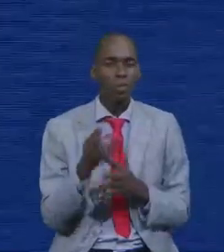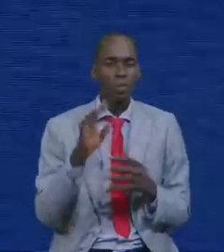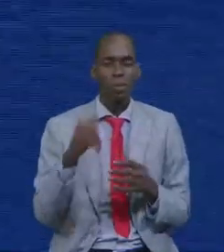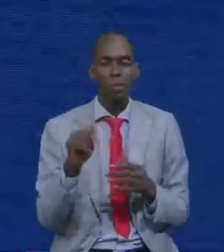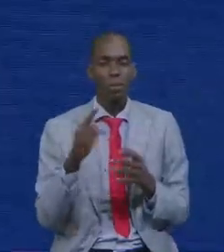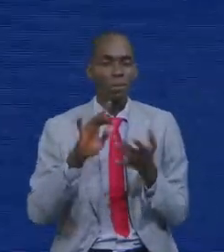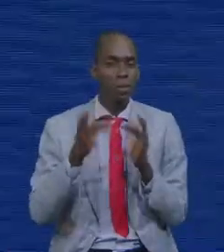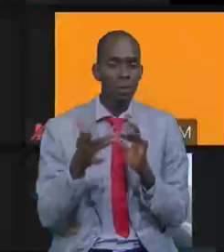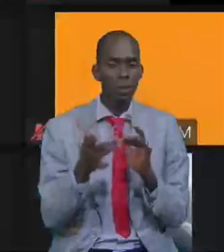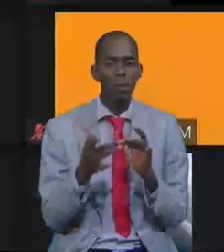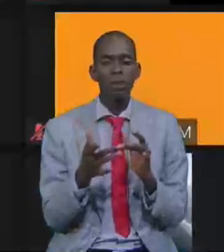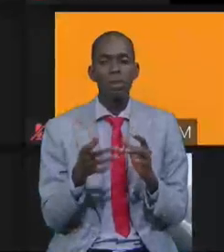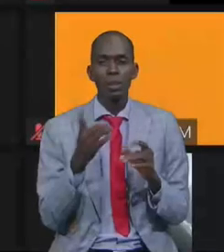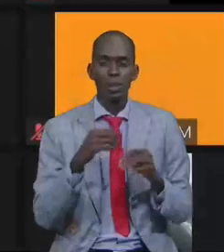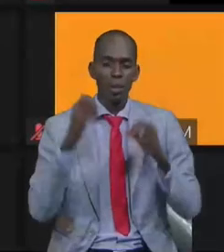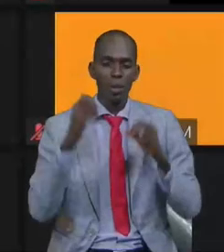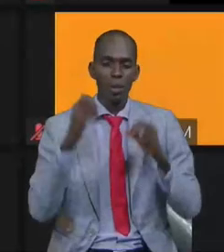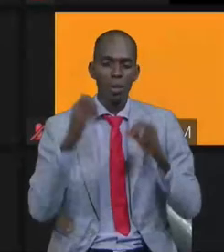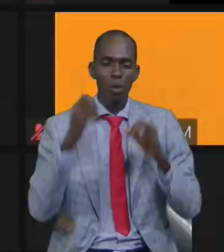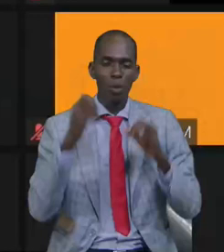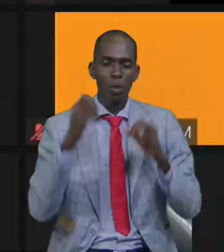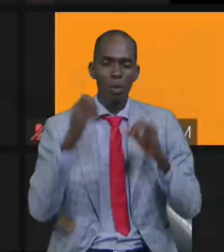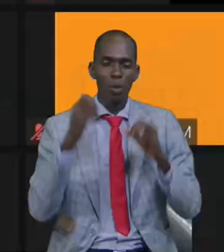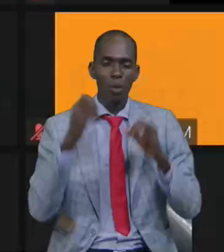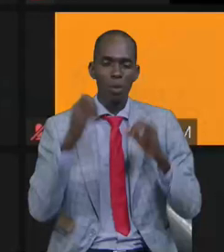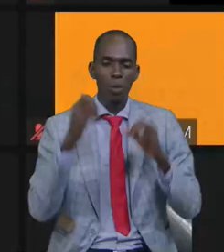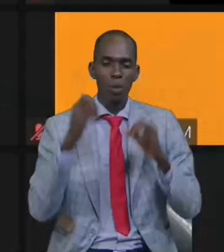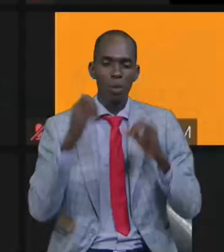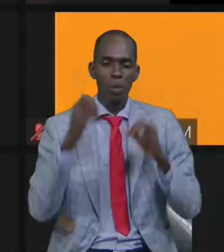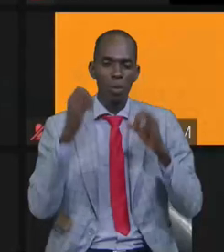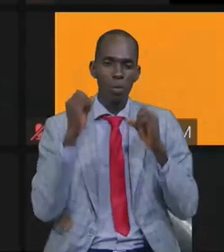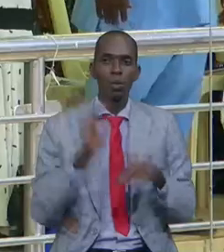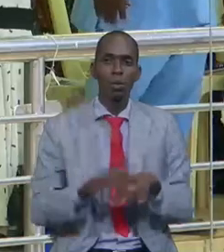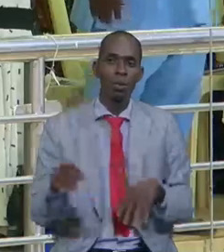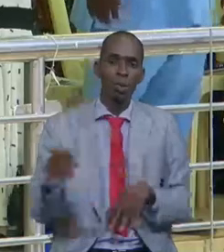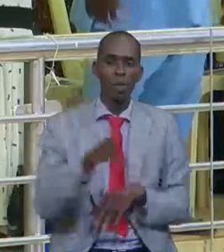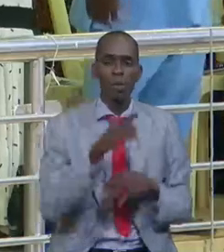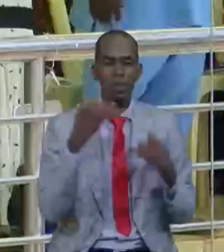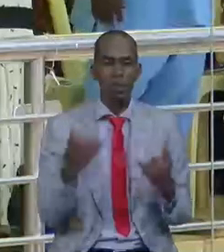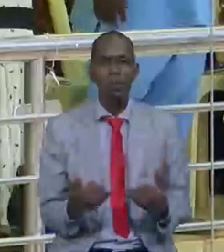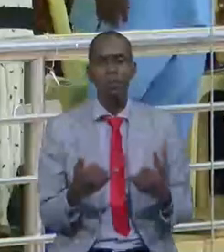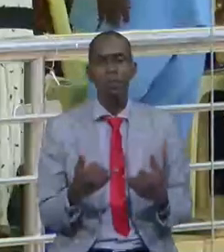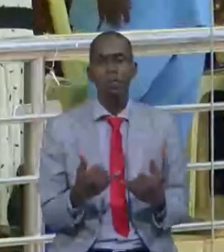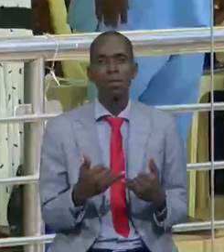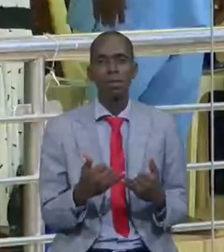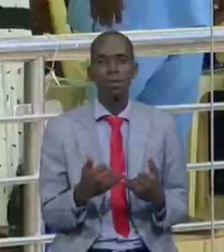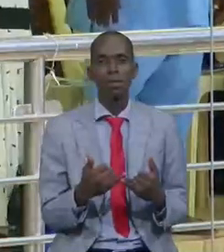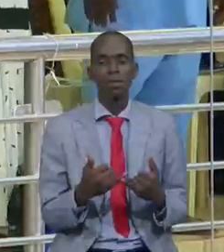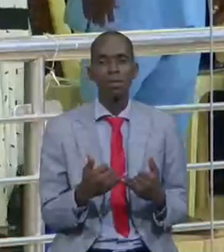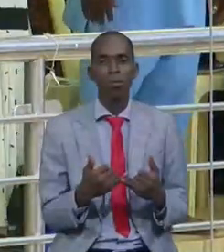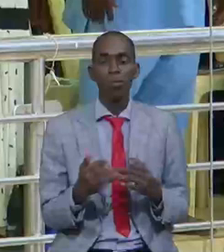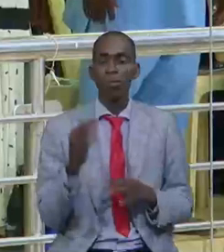la puissance de Dieu sera libérée sur ta vie maintenant. Si tu es à